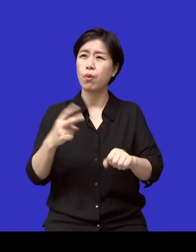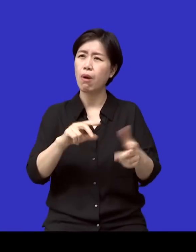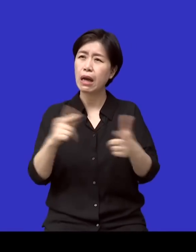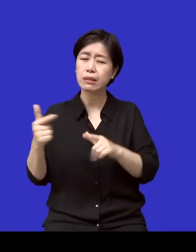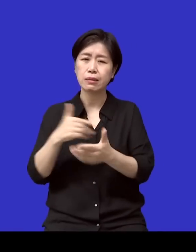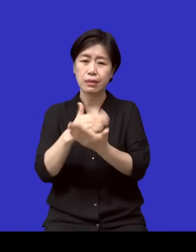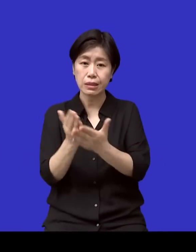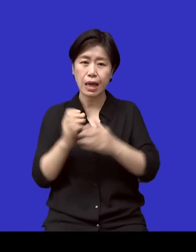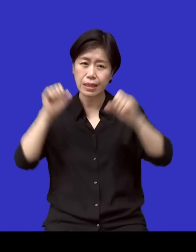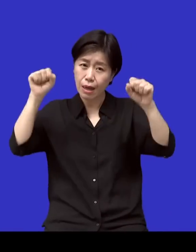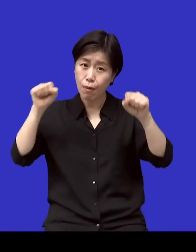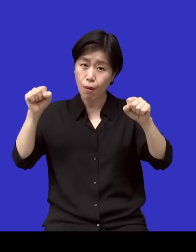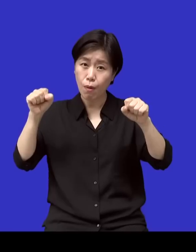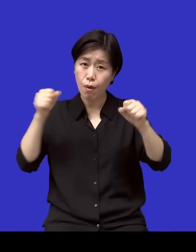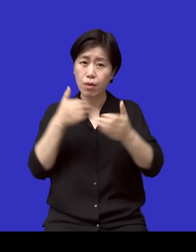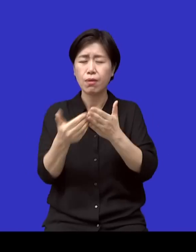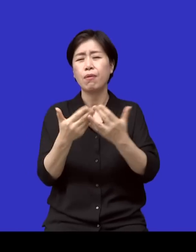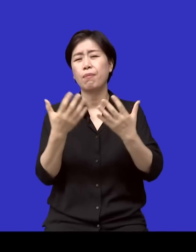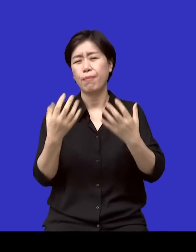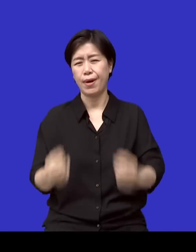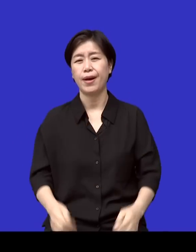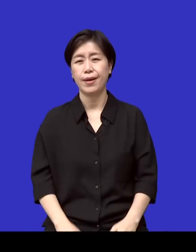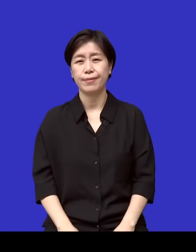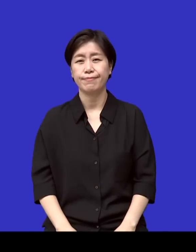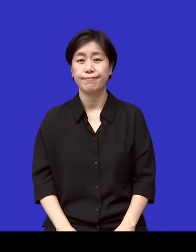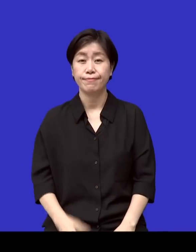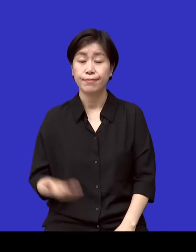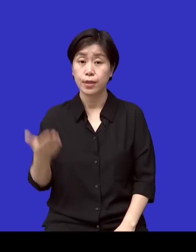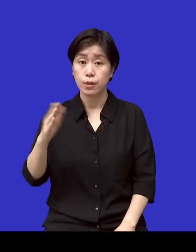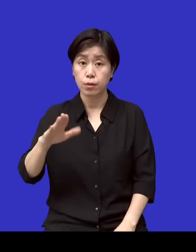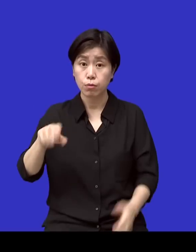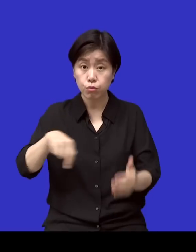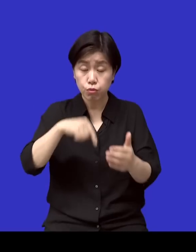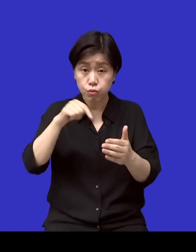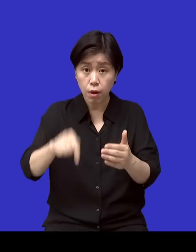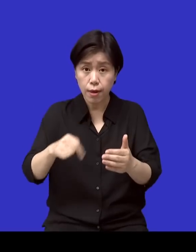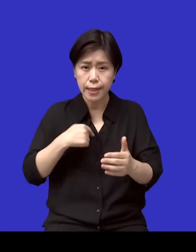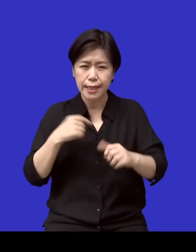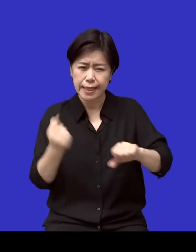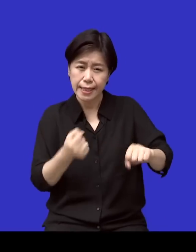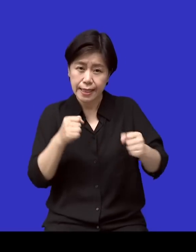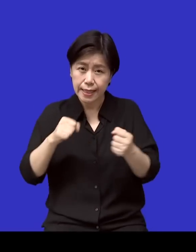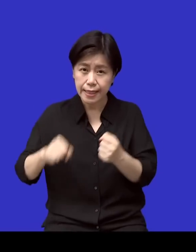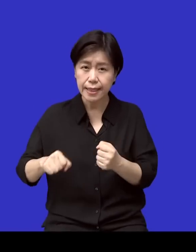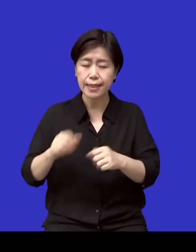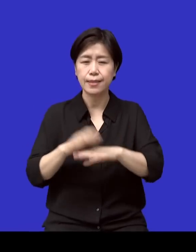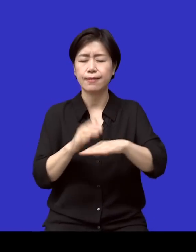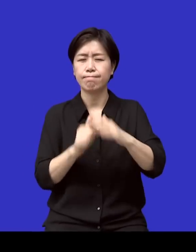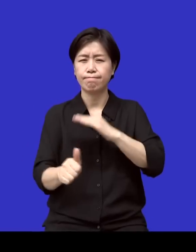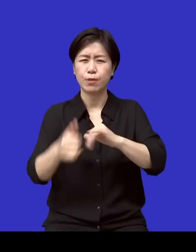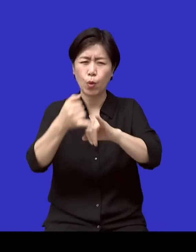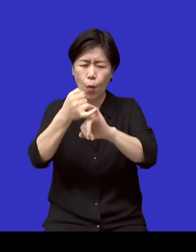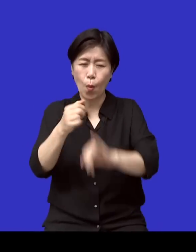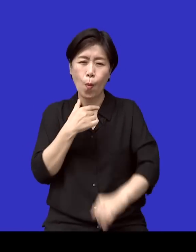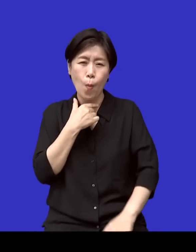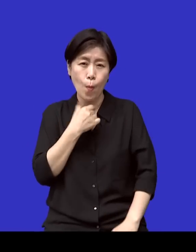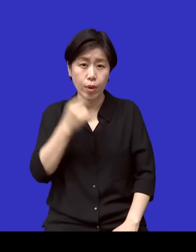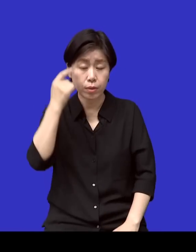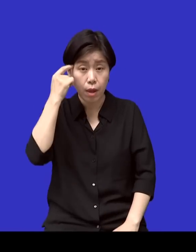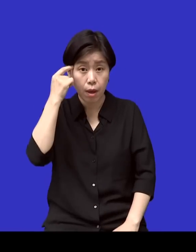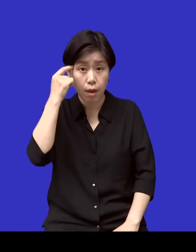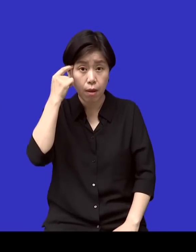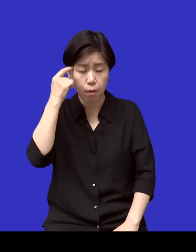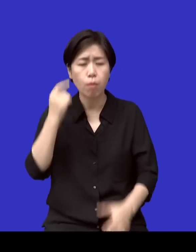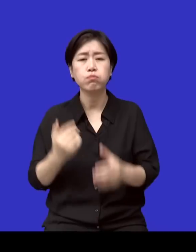사실 경험을 많이 시켜주셨어요, 어머니가. 근데 그 중에 나는 스키 선수를 하고 싶다고 예. 초등학교